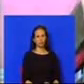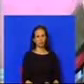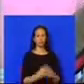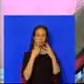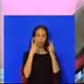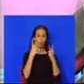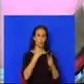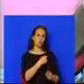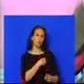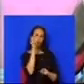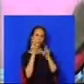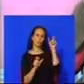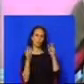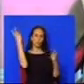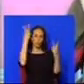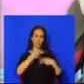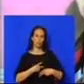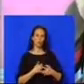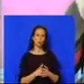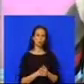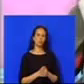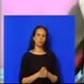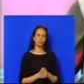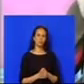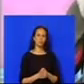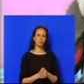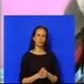חשוב לי שאנשים יבינו ש...